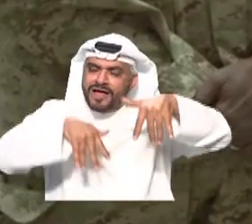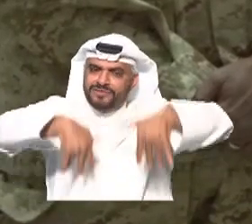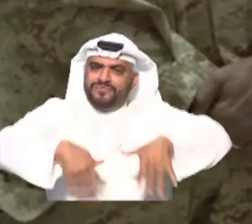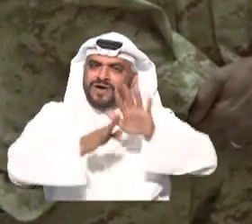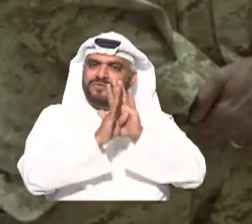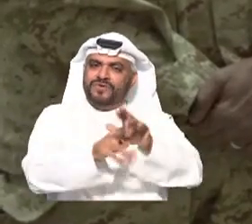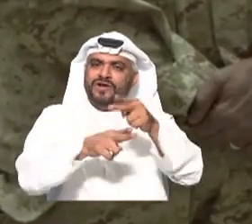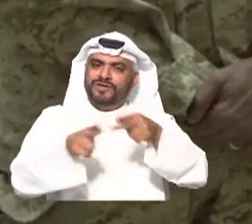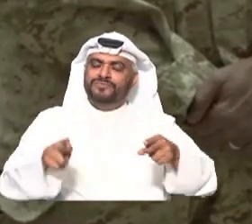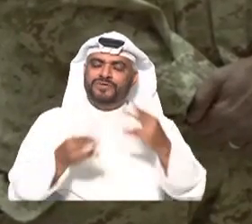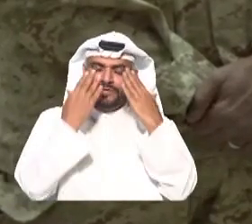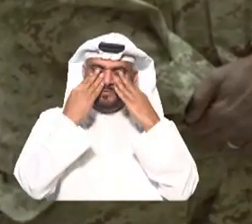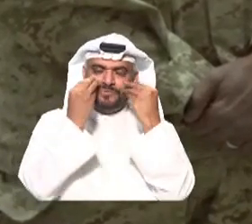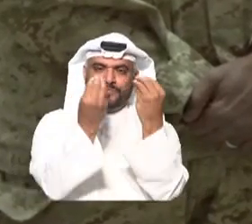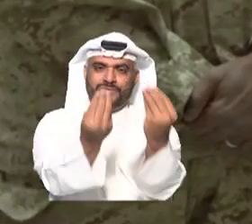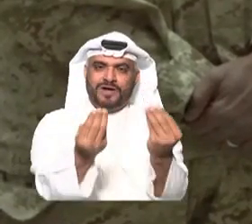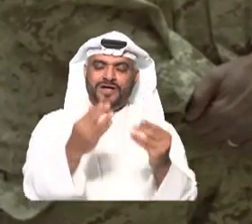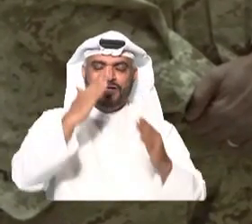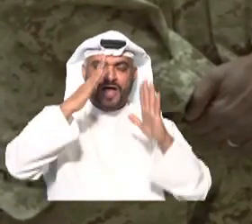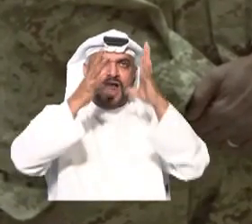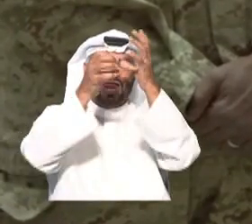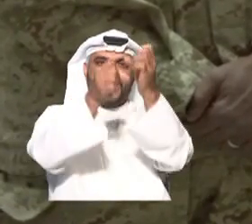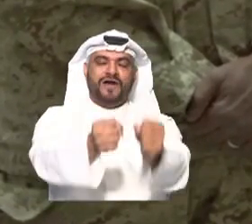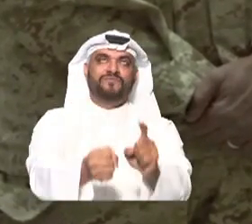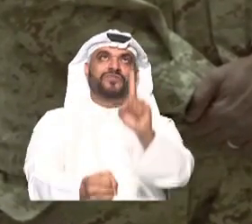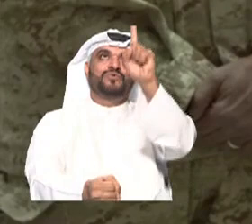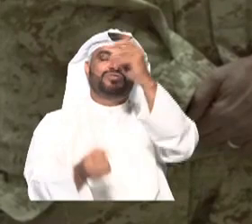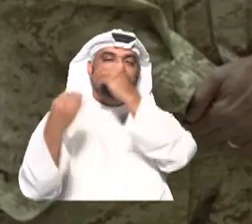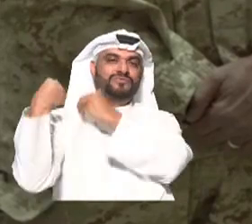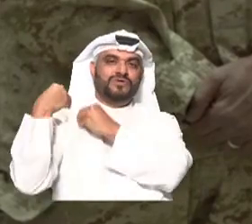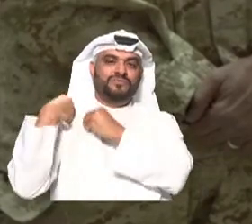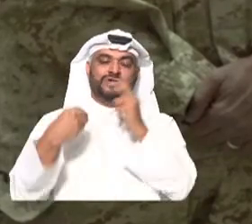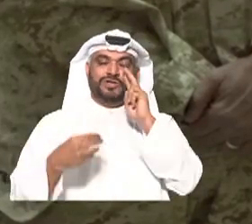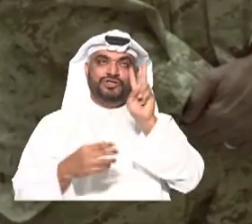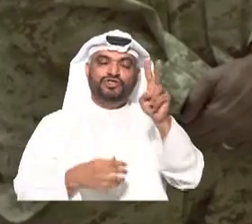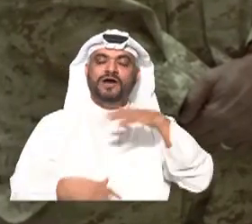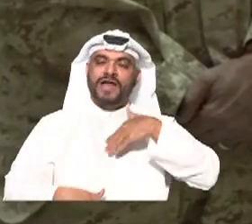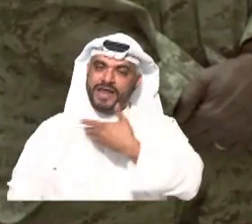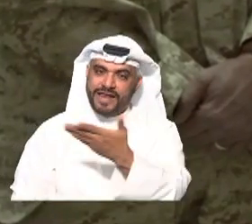لخدمة وطنكم. عساكم على القوة، نشوفكم على خير عندنا.